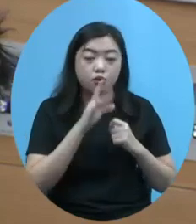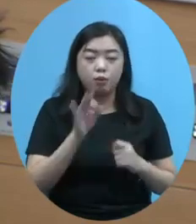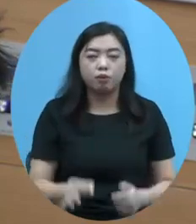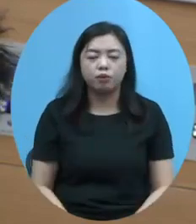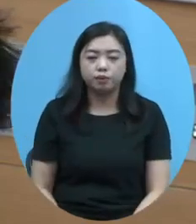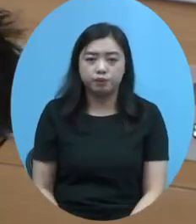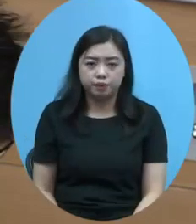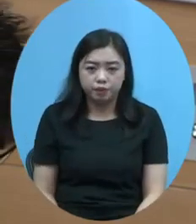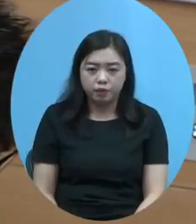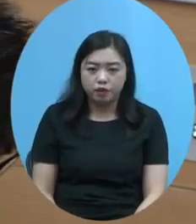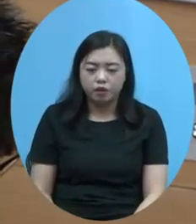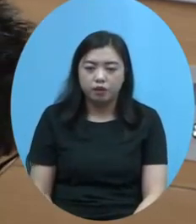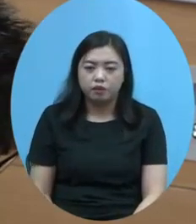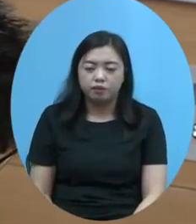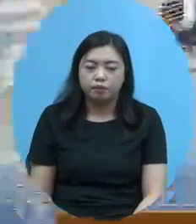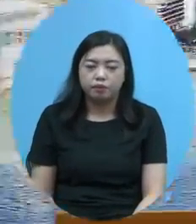該。